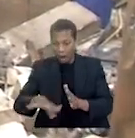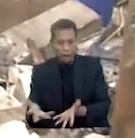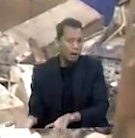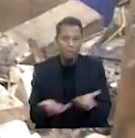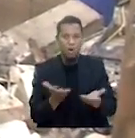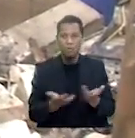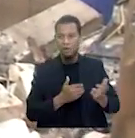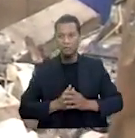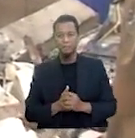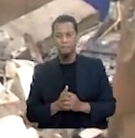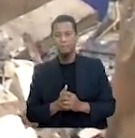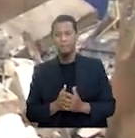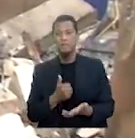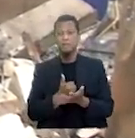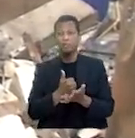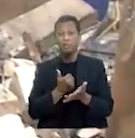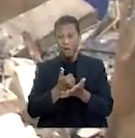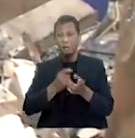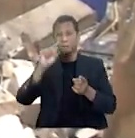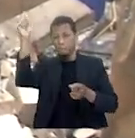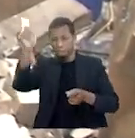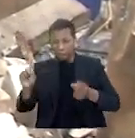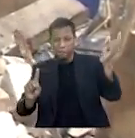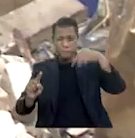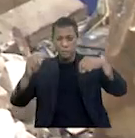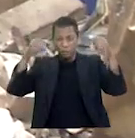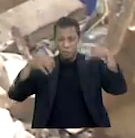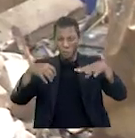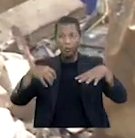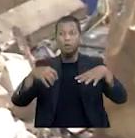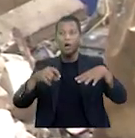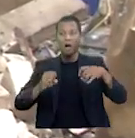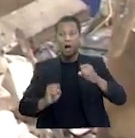hujan gede kan petir, ketiga kali, wah saya